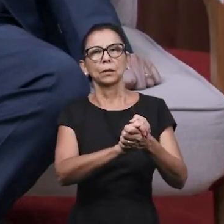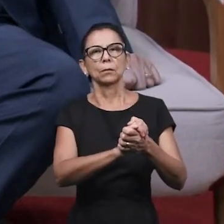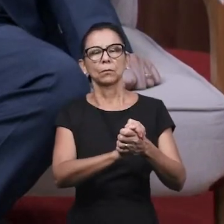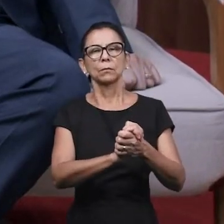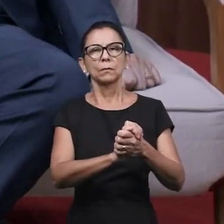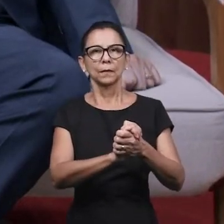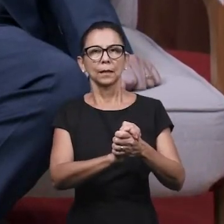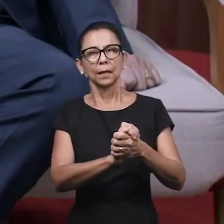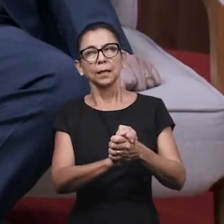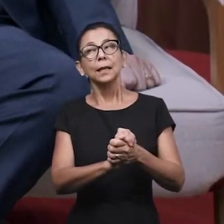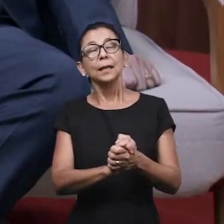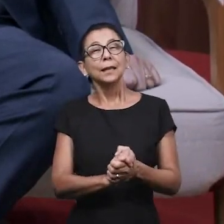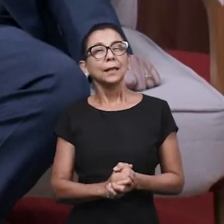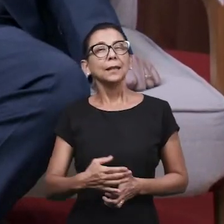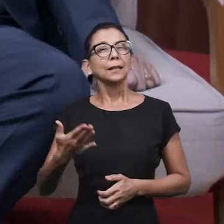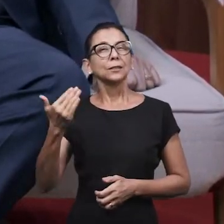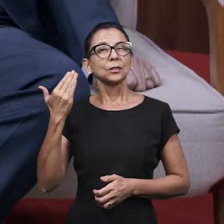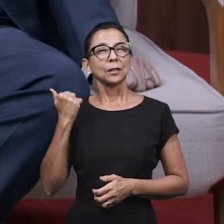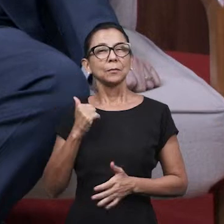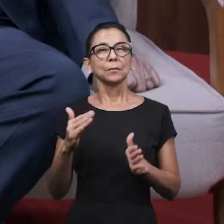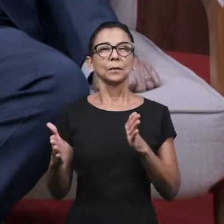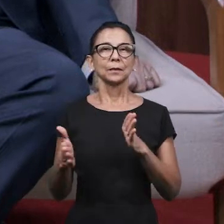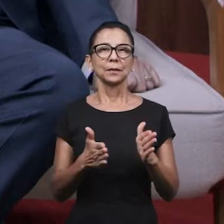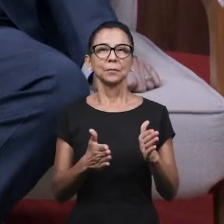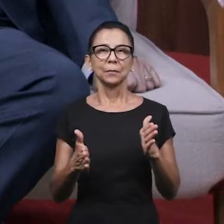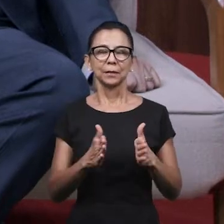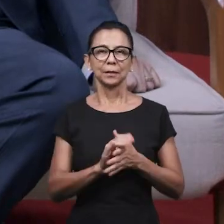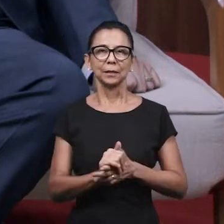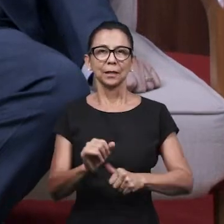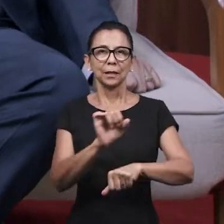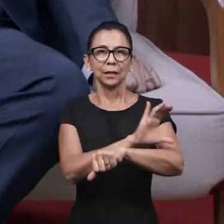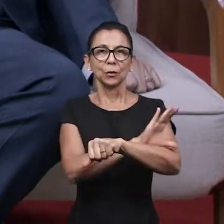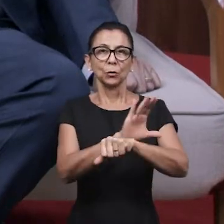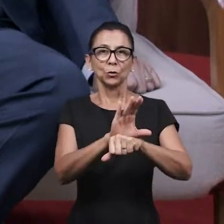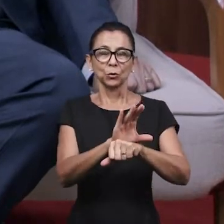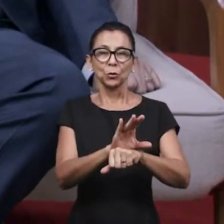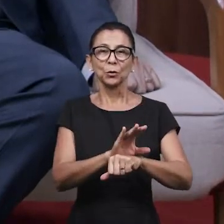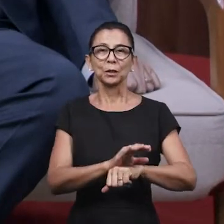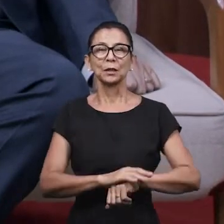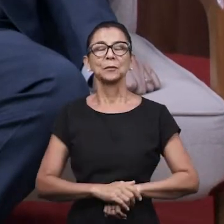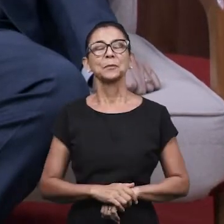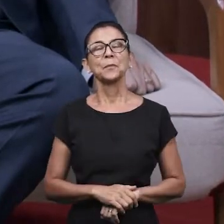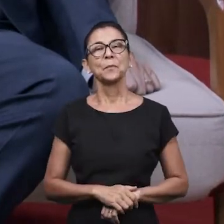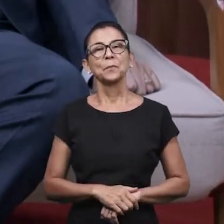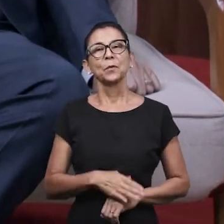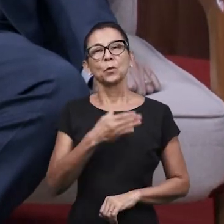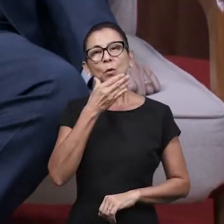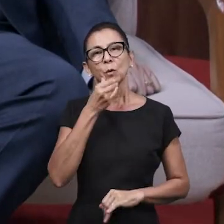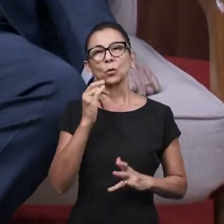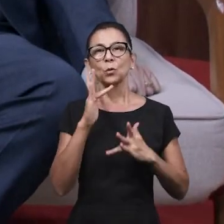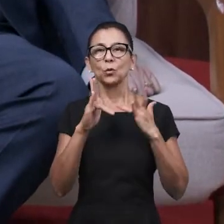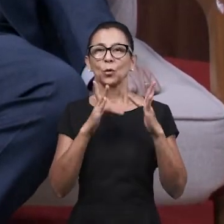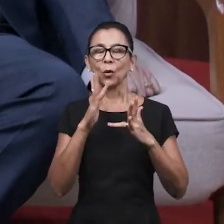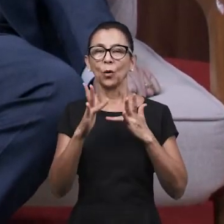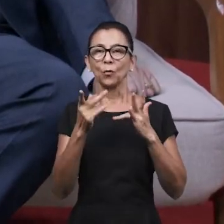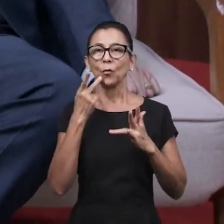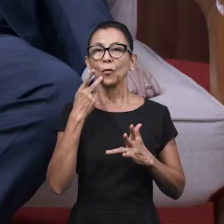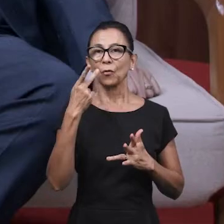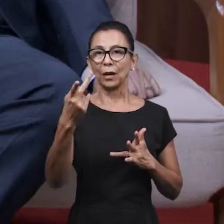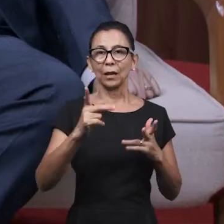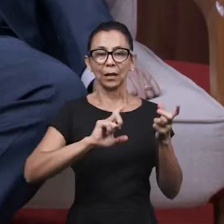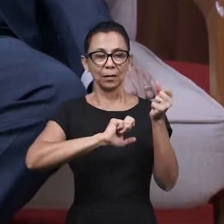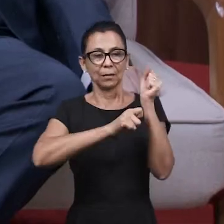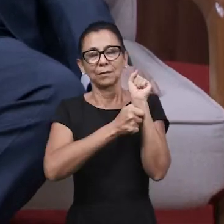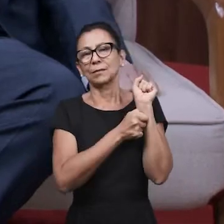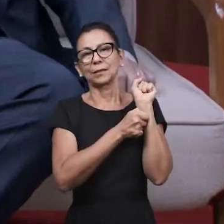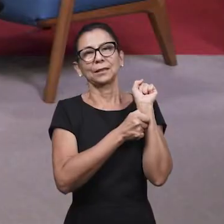énigme ou un mystère, c'est-à-dire quelque chose qui devait être découvert par les